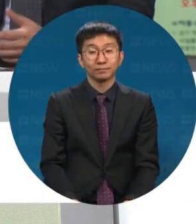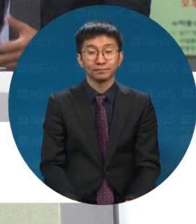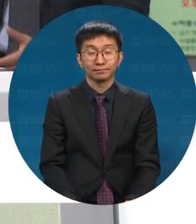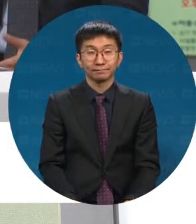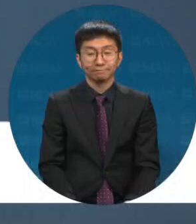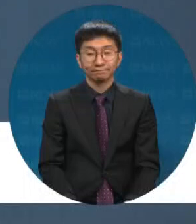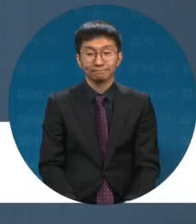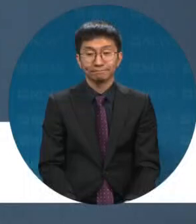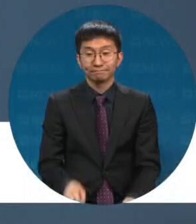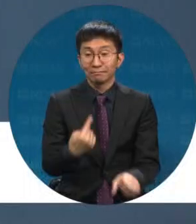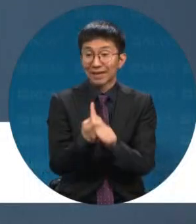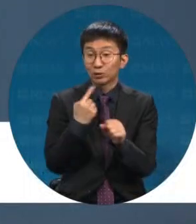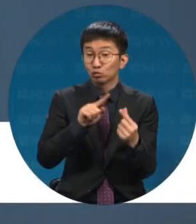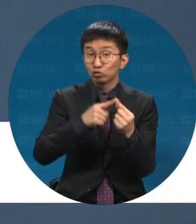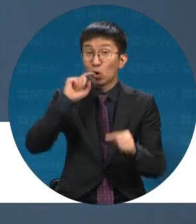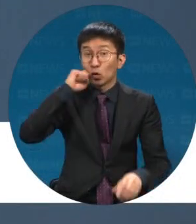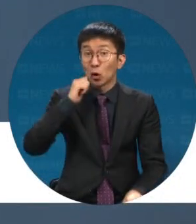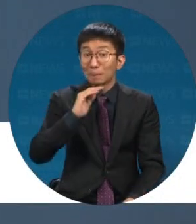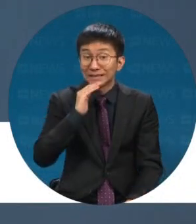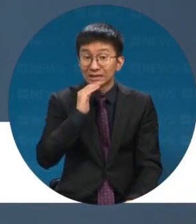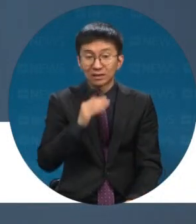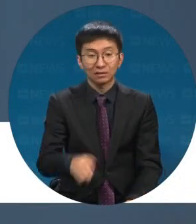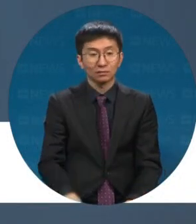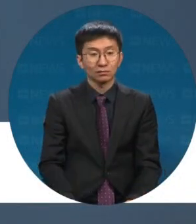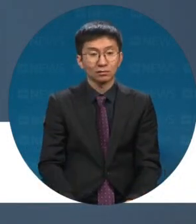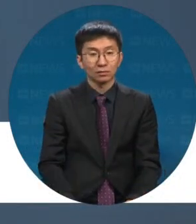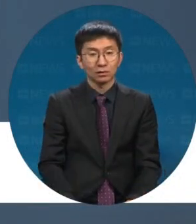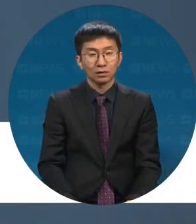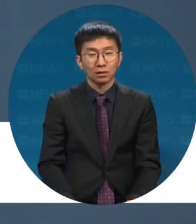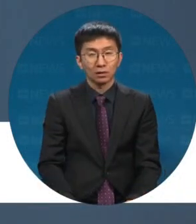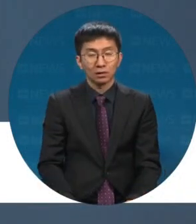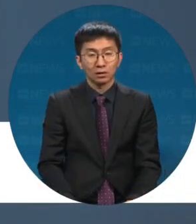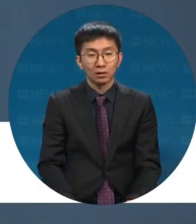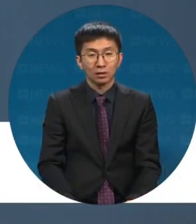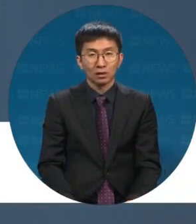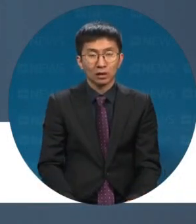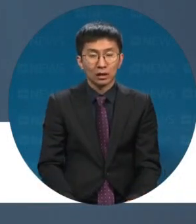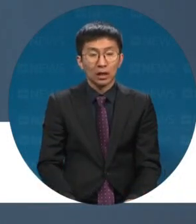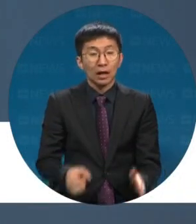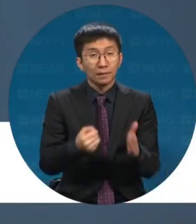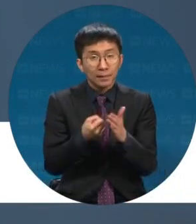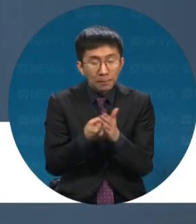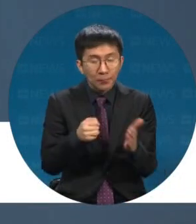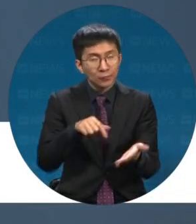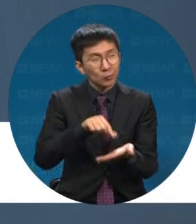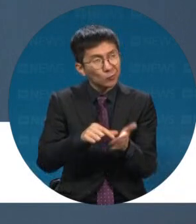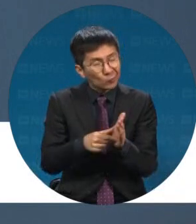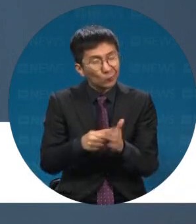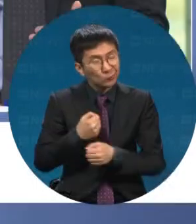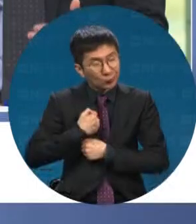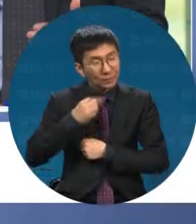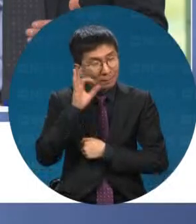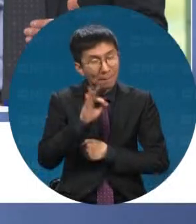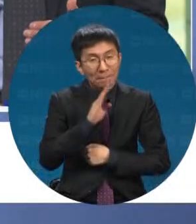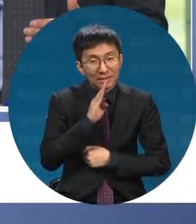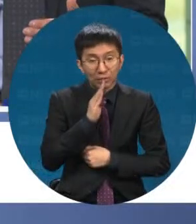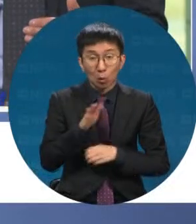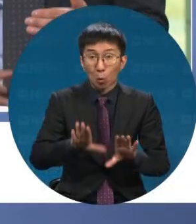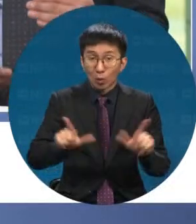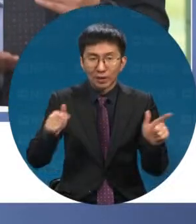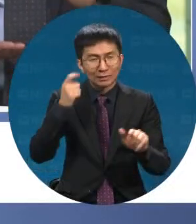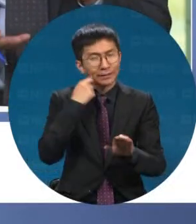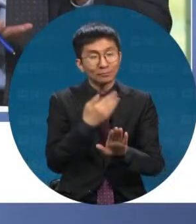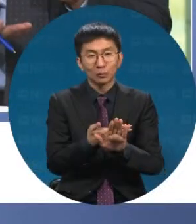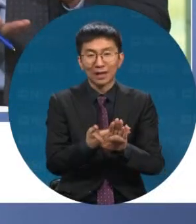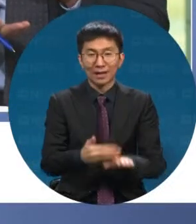작년도에 국어가 어렵다라고 했었을 때 의예권 학생들이 매우 주의 깊게 살펴봐야 된다라고 말을 했는데 작년하고 반대로